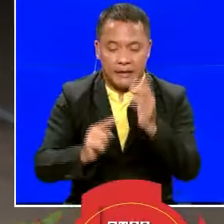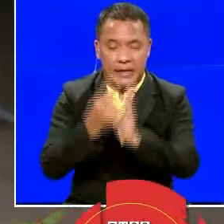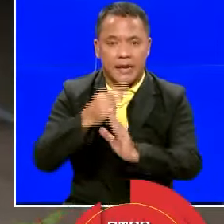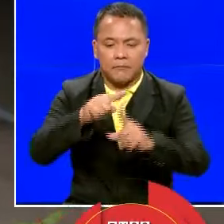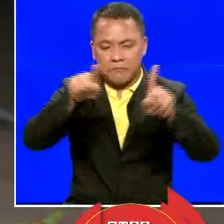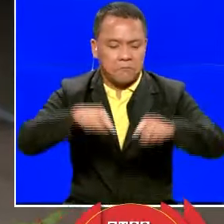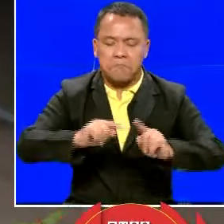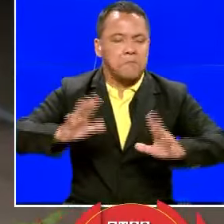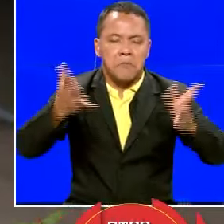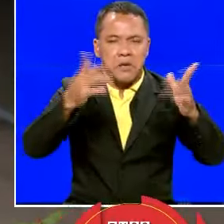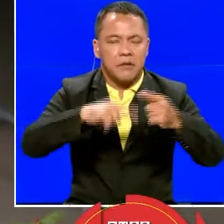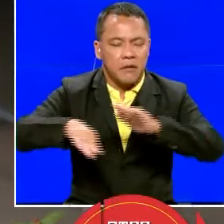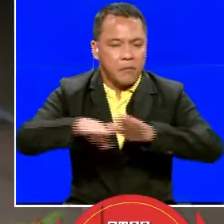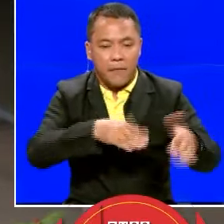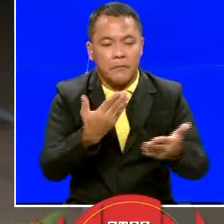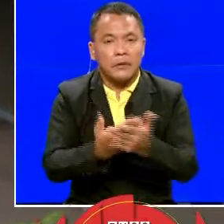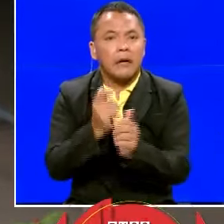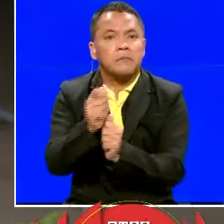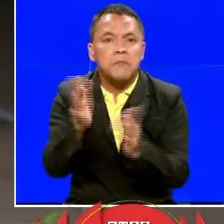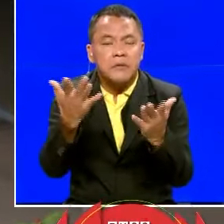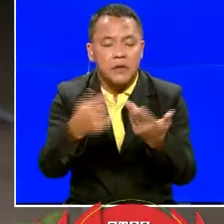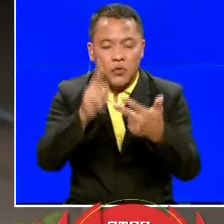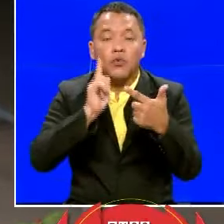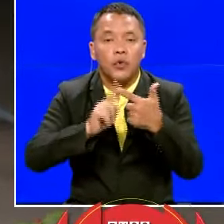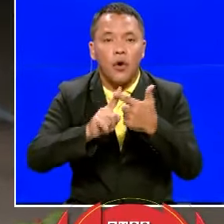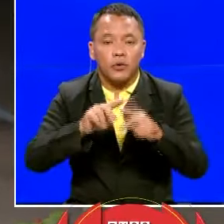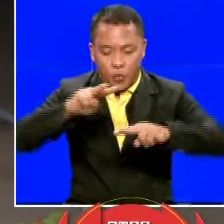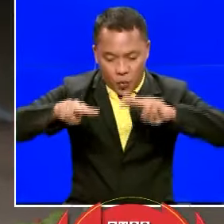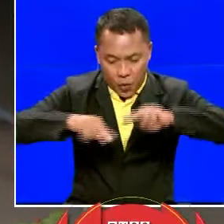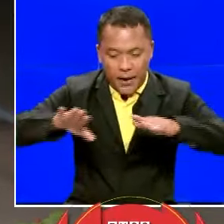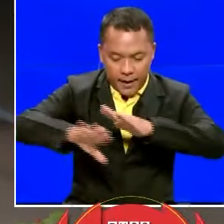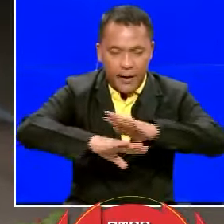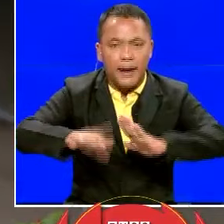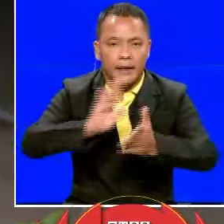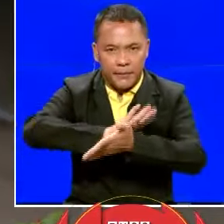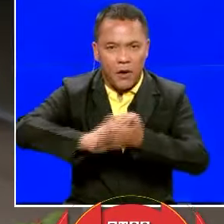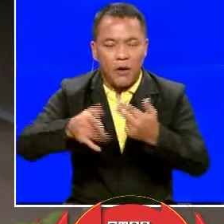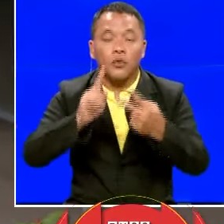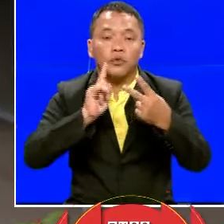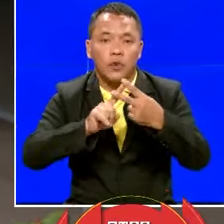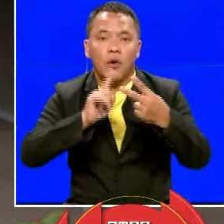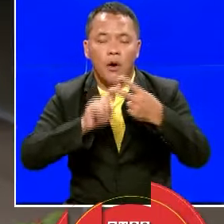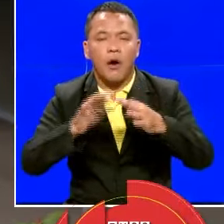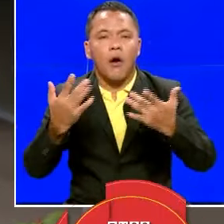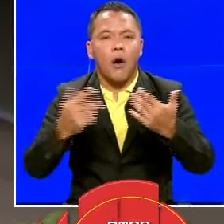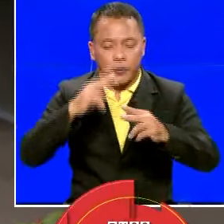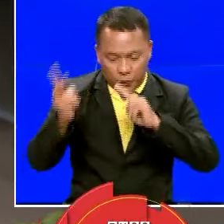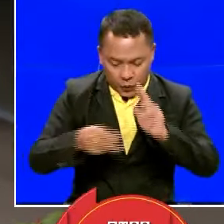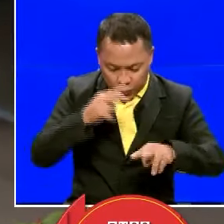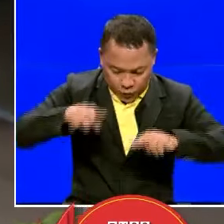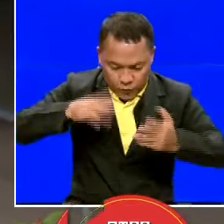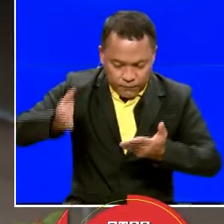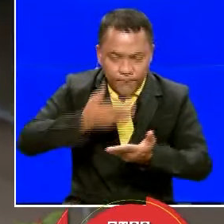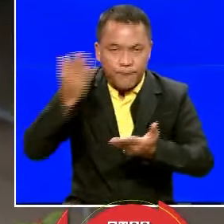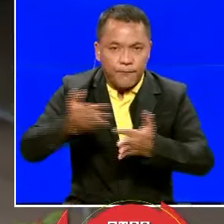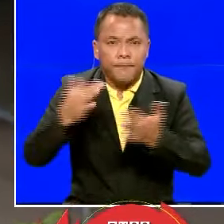เอกสารไม่ครบแล้วก็ไม่ได้เตรียมเงินค่าสมัครมาคนที่2เพิ่งจะตรวจเอกสารเสร็จสิ้นไปค่ะและอีก2คนยังอยู่ระหว่างการตรวจสอบเอกส